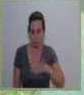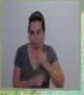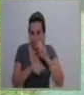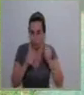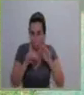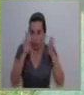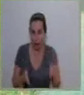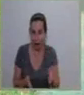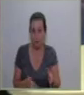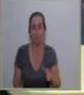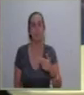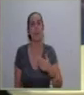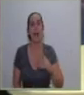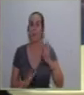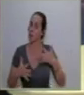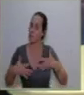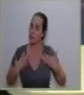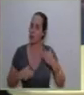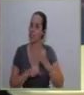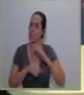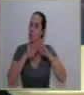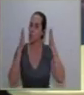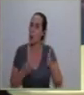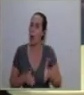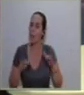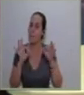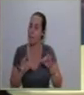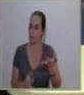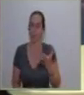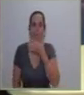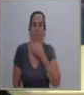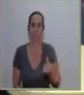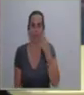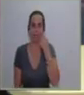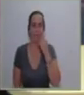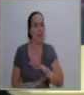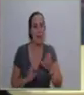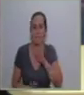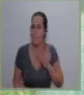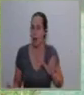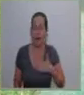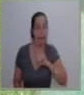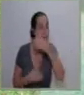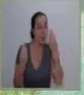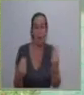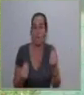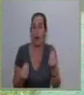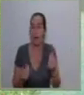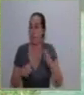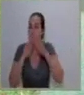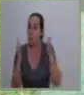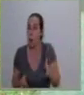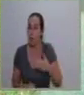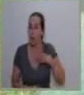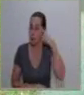סוכה? שלומית, שלומית, אנחנו מאוד נשמח שאת תבני לנו כאן באמת סוכה לתפארת, כן? שום במה, אני באמת הטובה ביותר בתחום הסוכות.